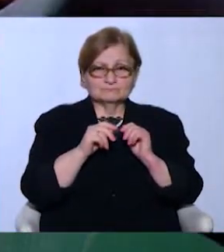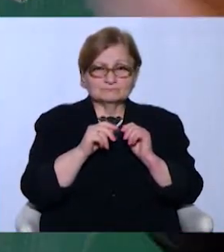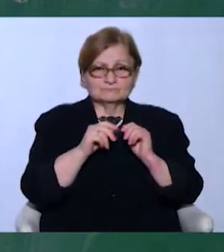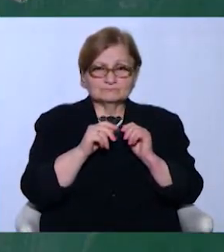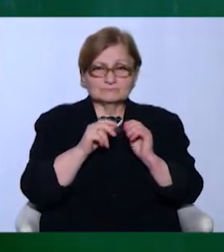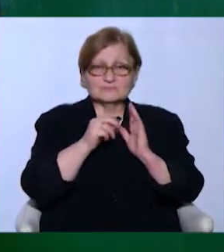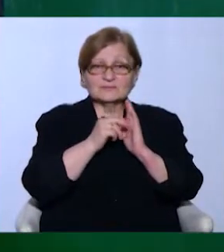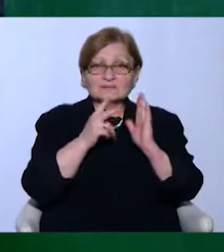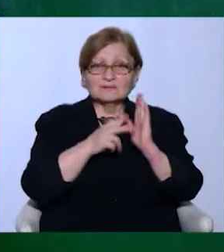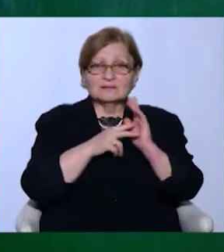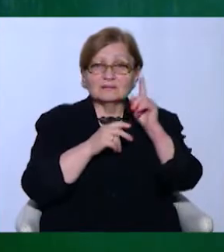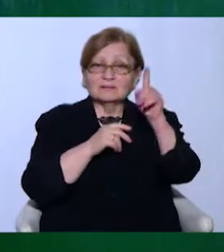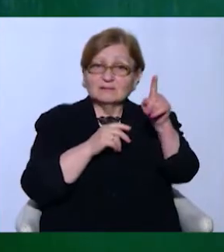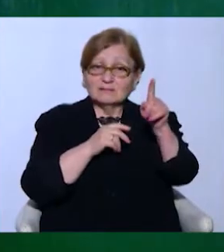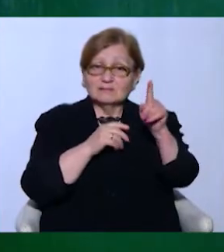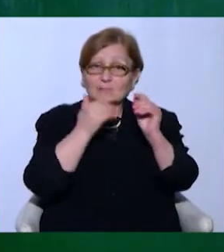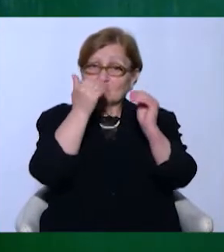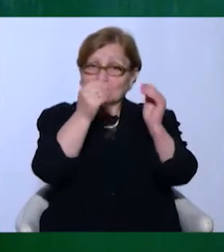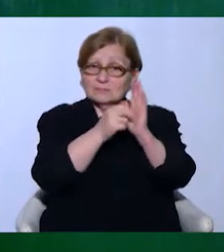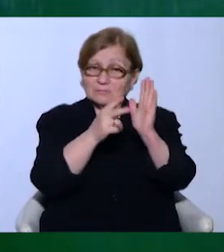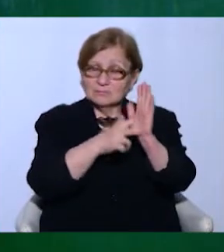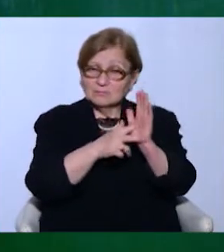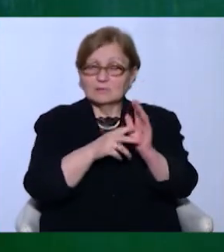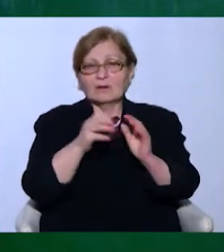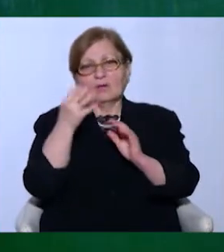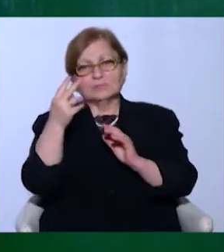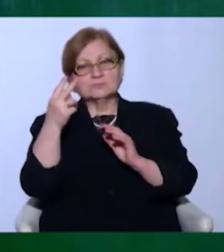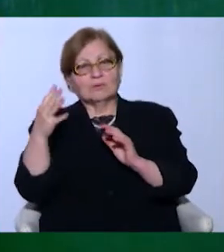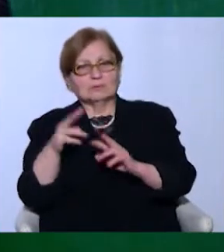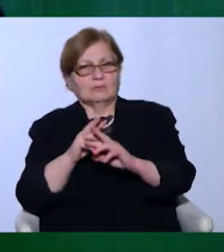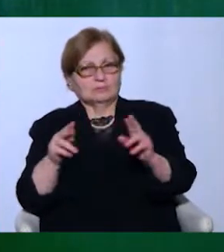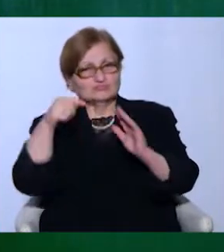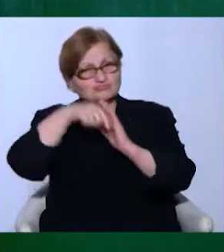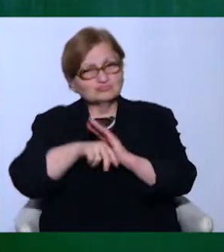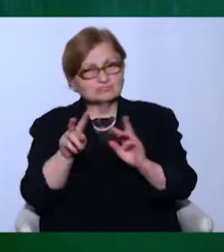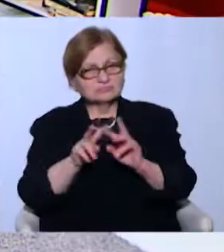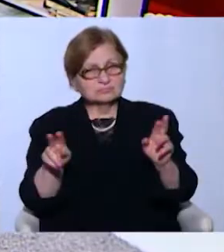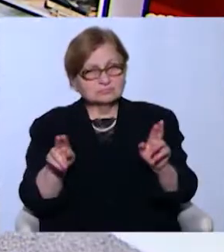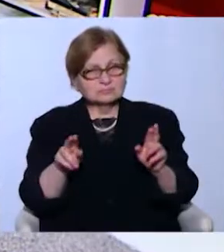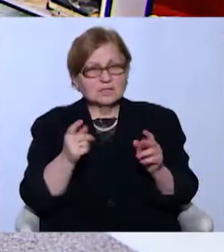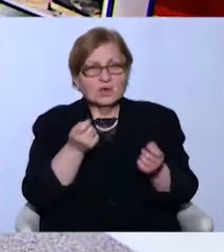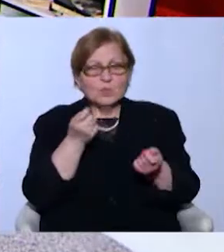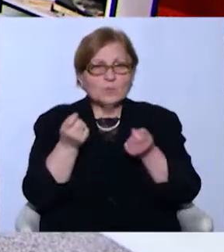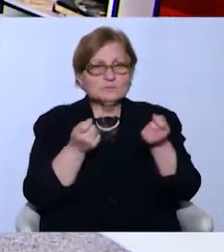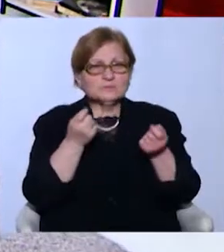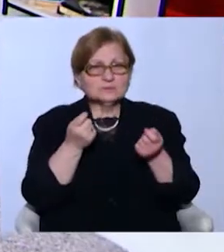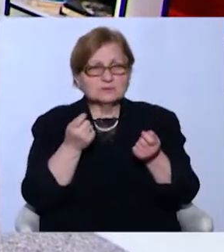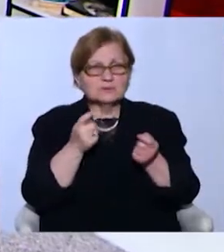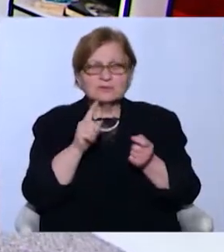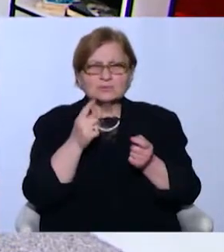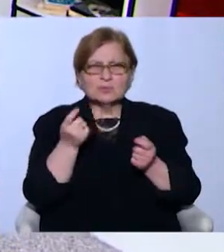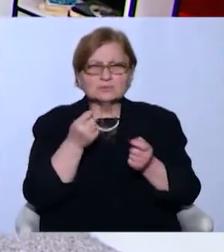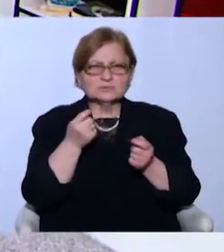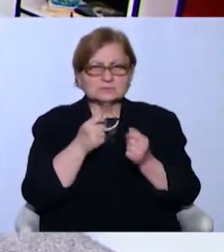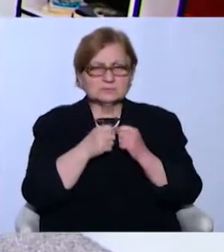72 არის 18-ის და ამავე დროს 24-ის ჯერადიც. და მათ ჯერადებს შორის უმცირესი. რატო ამბობს ახლა უმცირესი?